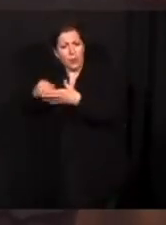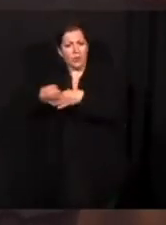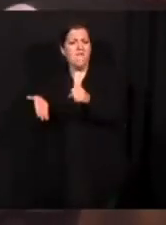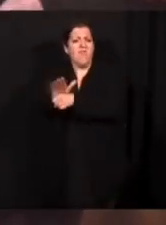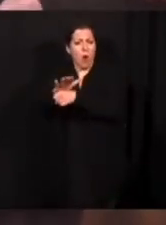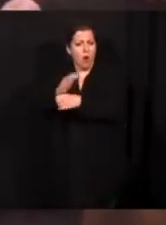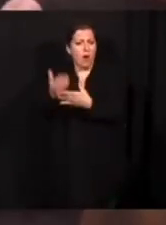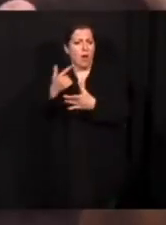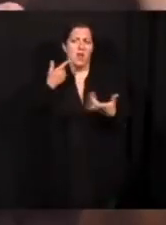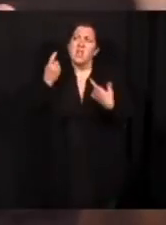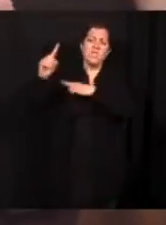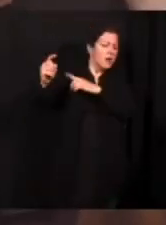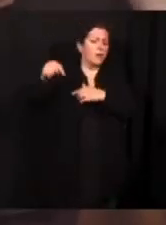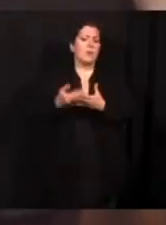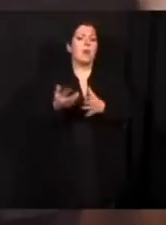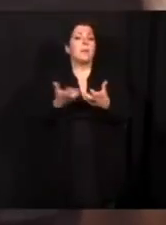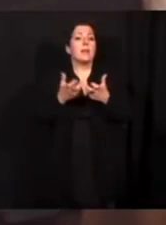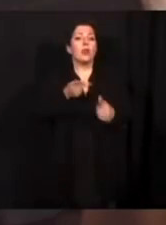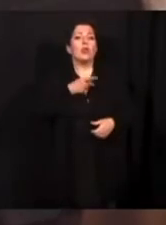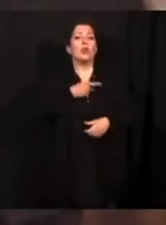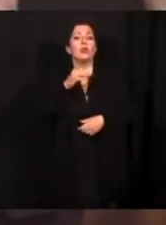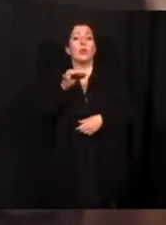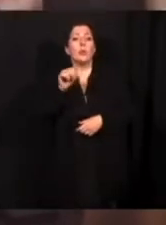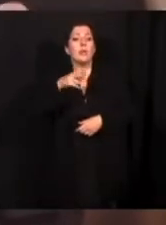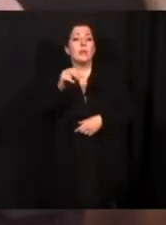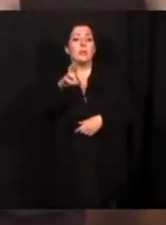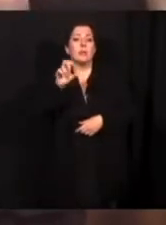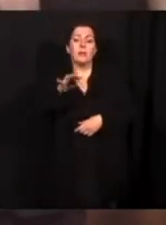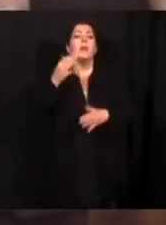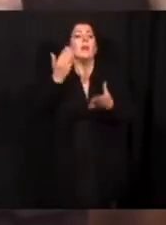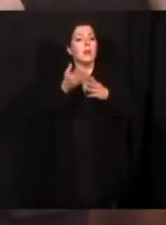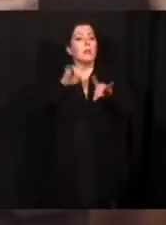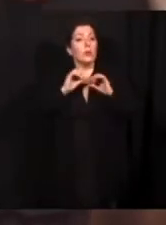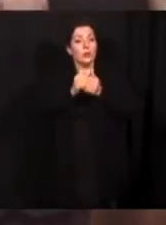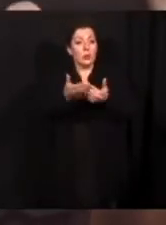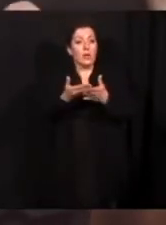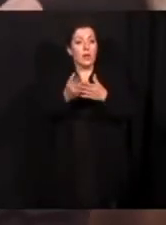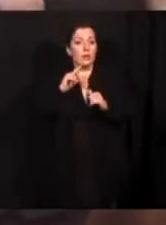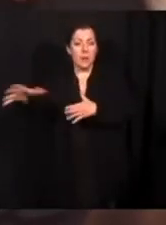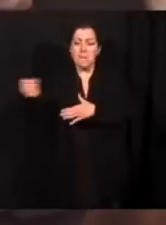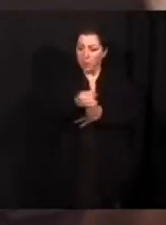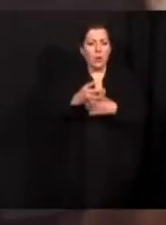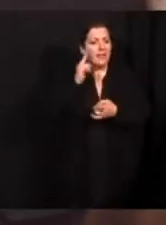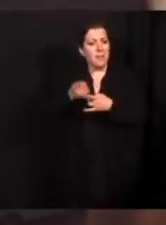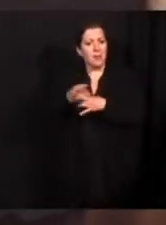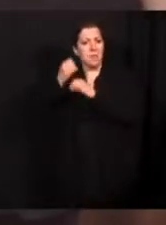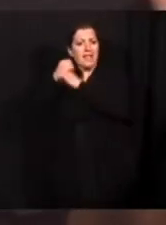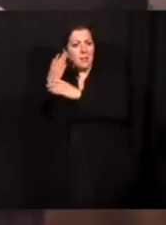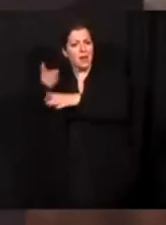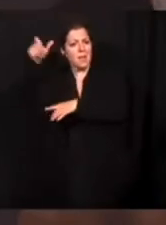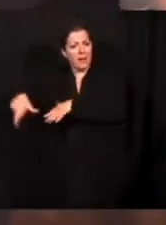arme de guerre. Je veux citer d'ailleurs ici le docteur Denis Mukwege, qui protège les jeunes filles enlevées à des fins d'esclavage sexuel par les